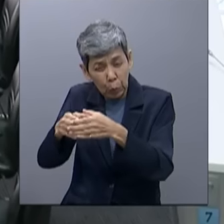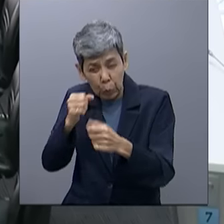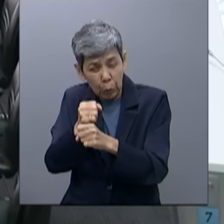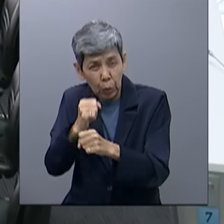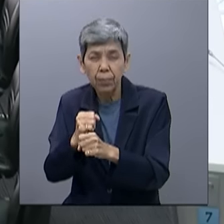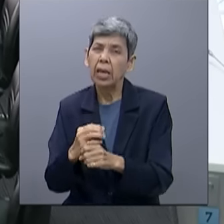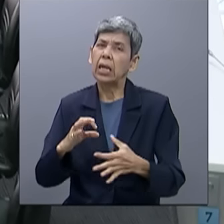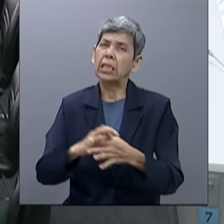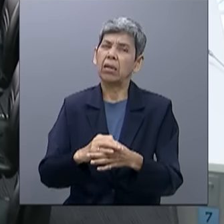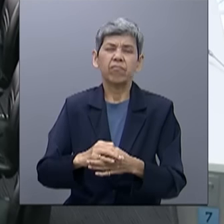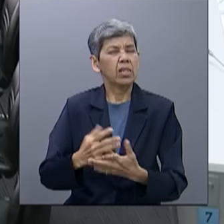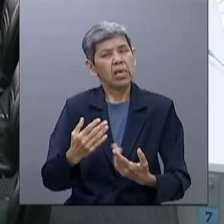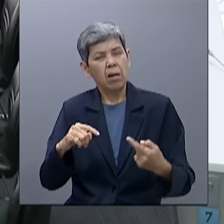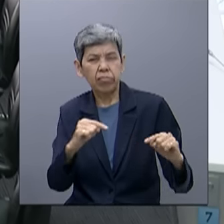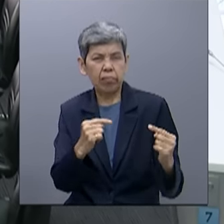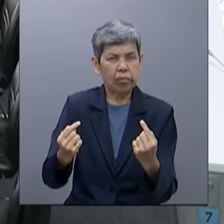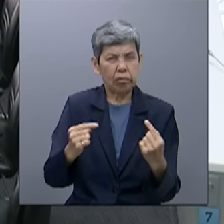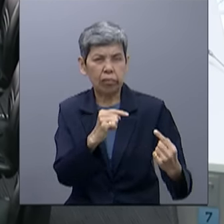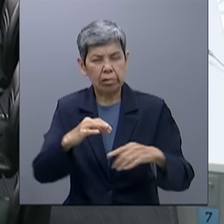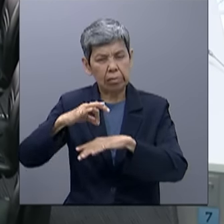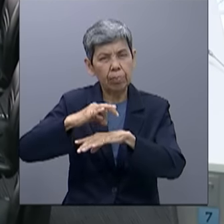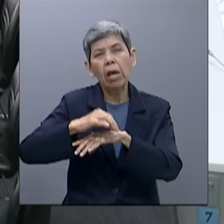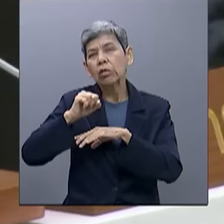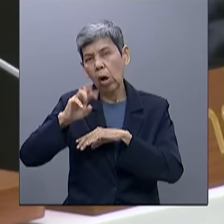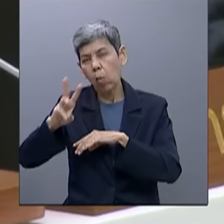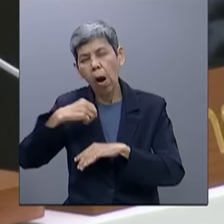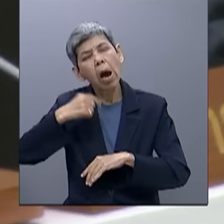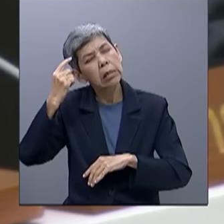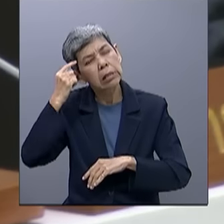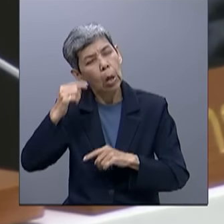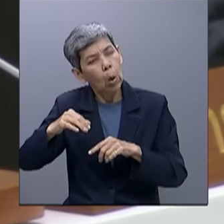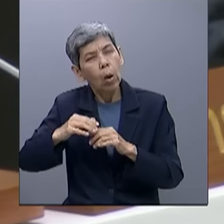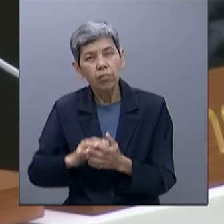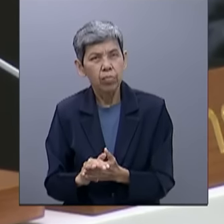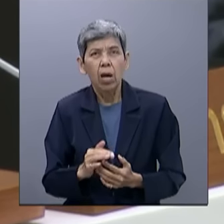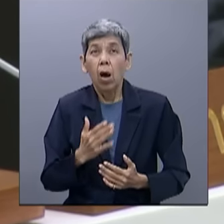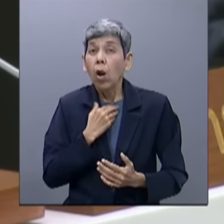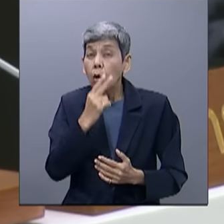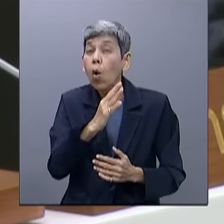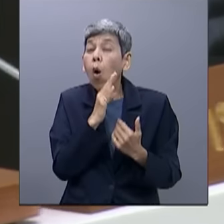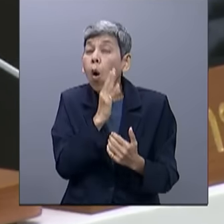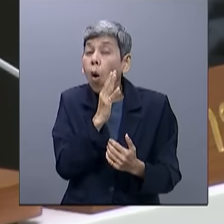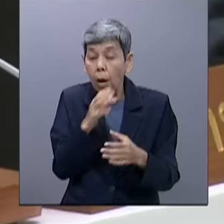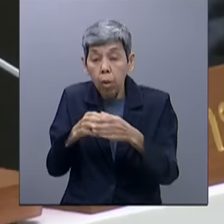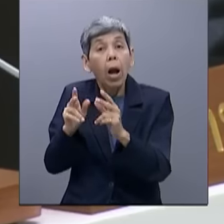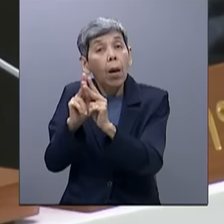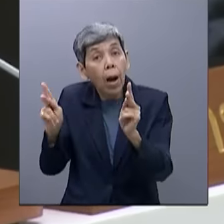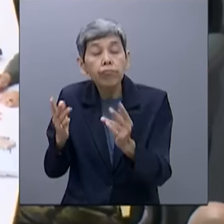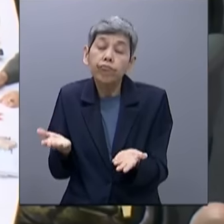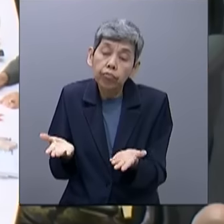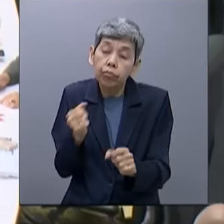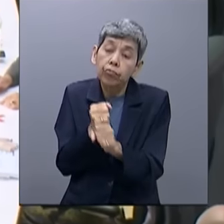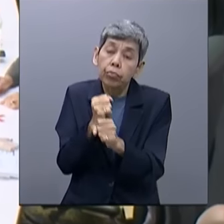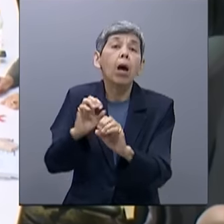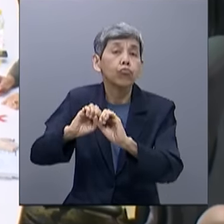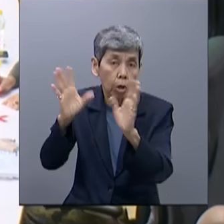ขัดกันแห่งผลประโยชน์ในการดำรงตำแหน่งวุฒิสภาต่อไปอีกโดยไม่จำเป็นแต่ในเมื่อตั้งขึ้นมาแล้วก็ควรทำให้เกิด